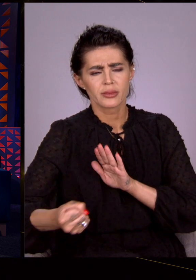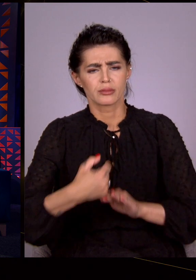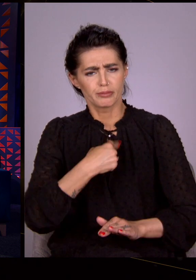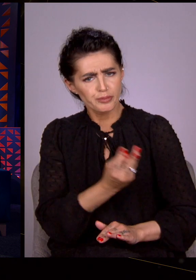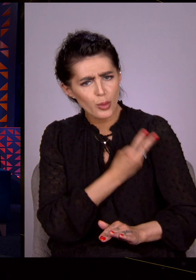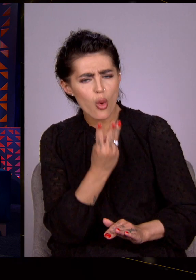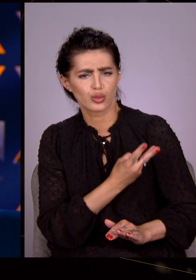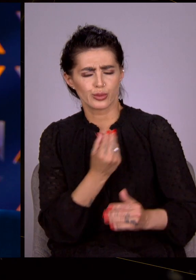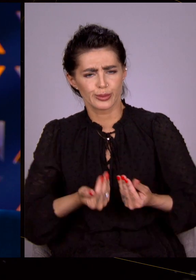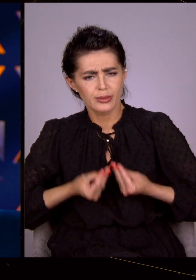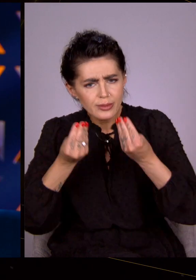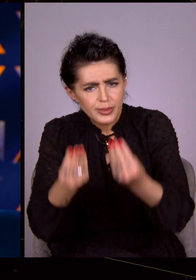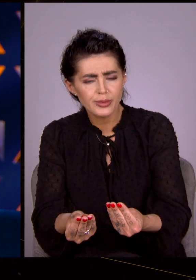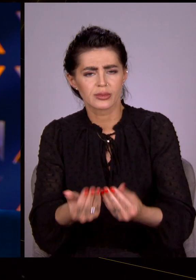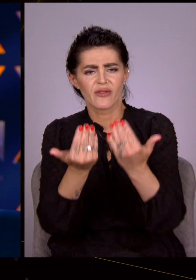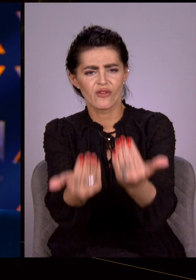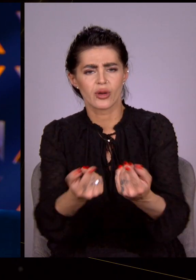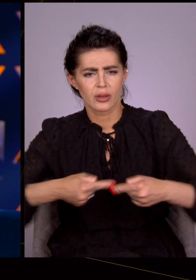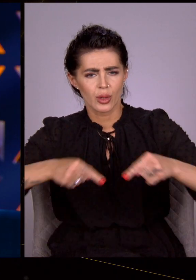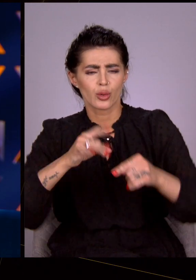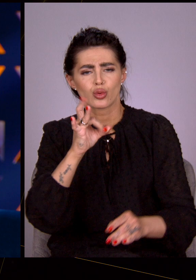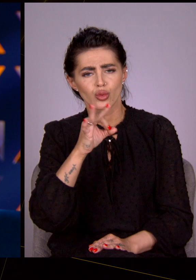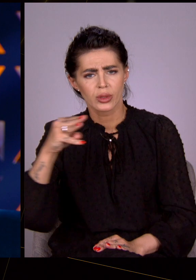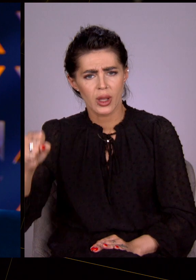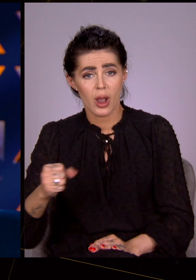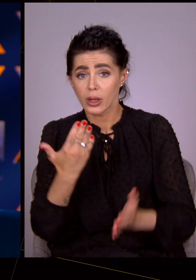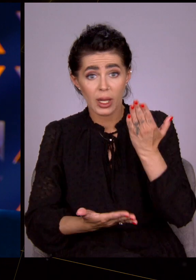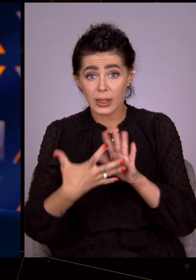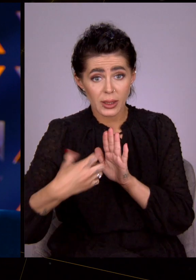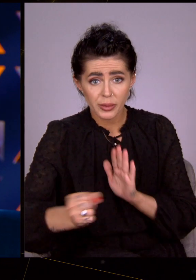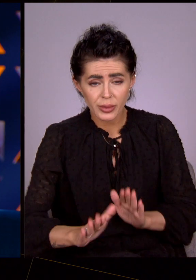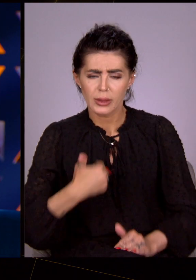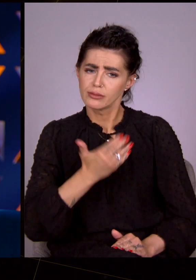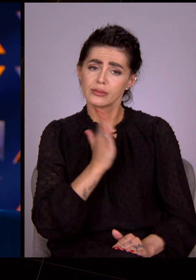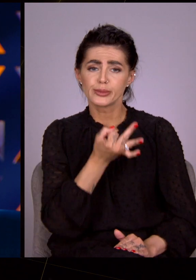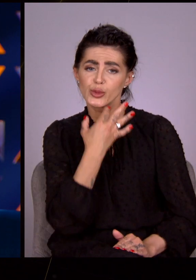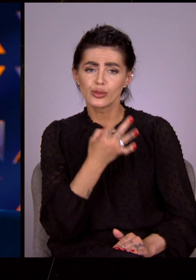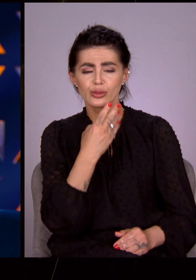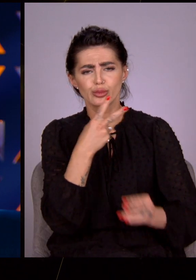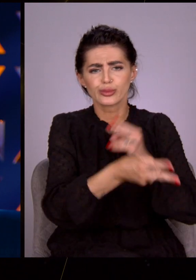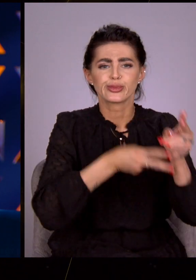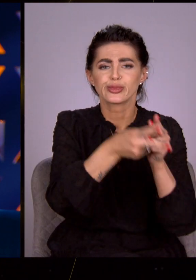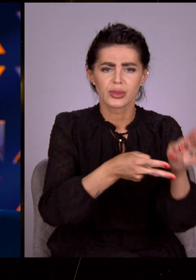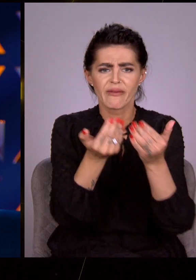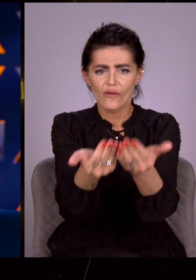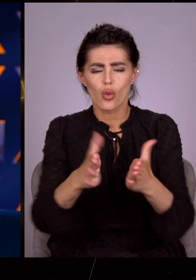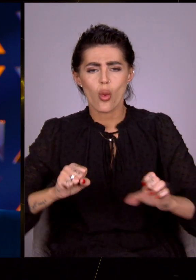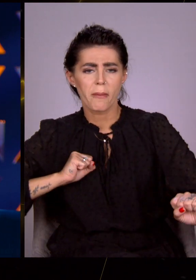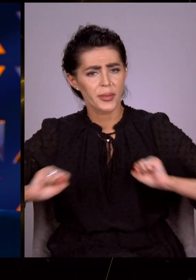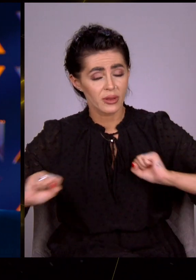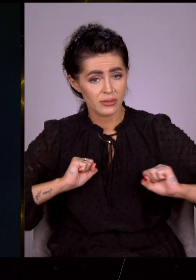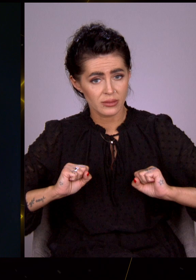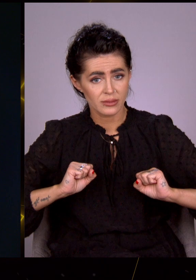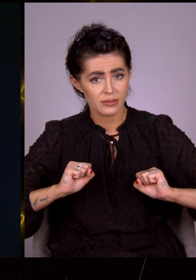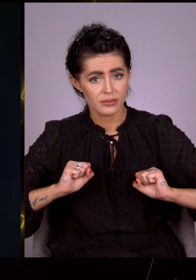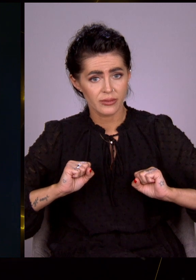надати вашій роті, да, то вона буде скаржитися на вас, вашому командуванню. Це я